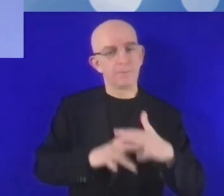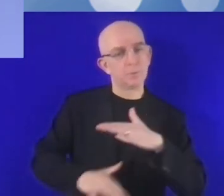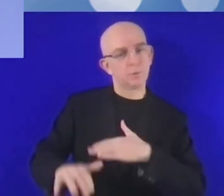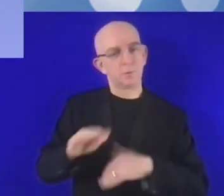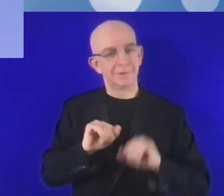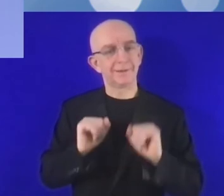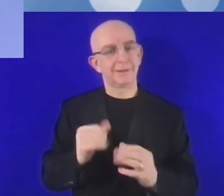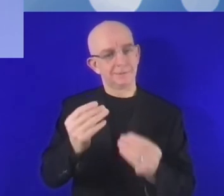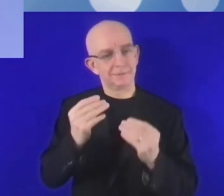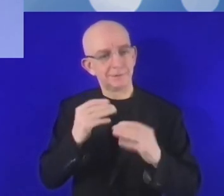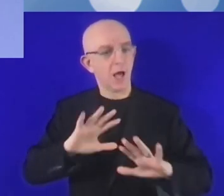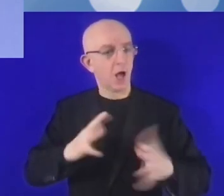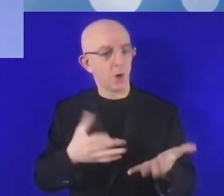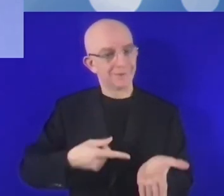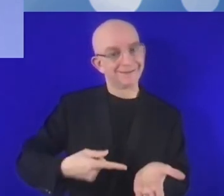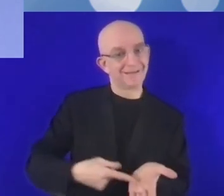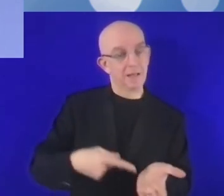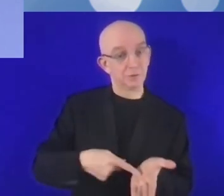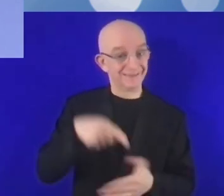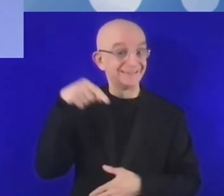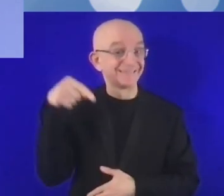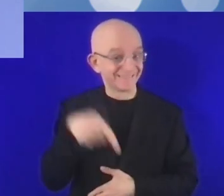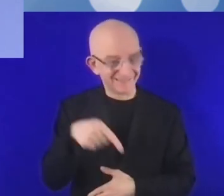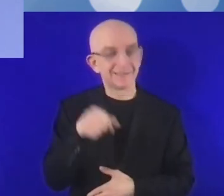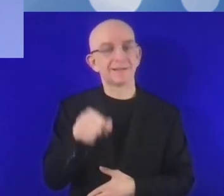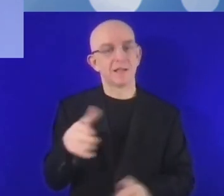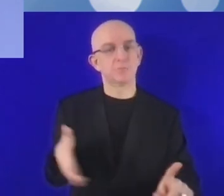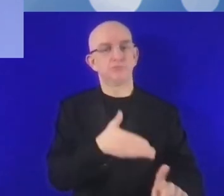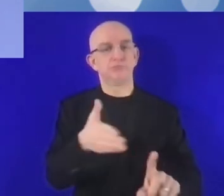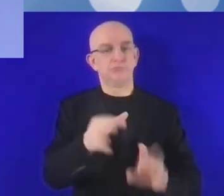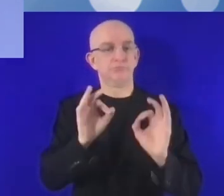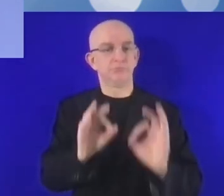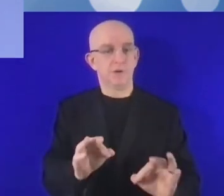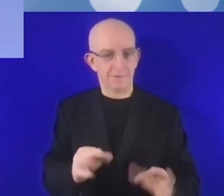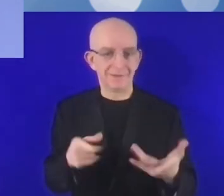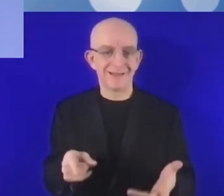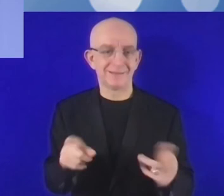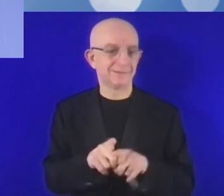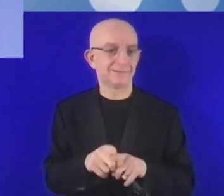la musique qui sera remplie par le naturel.